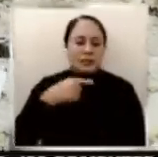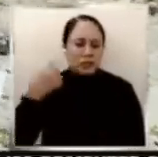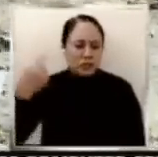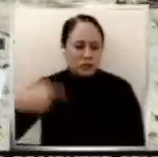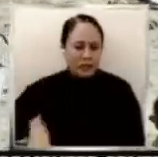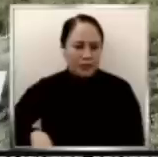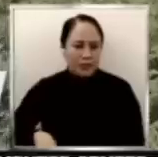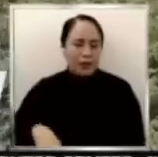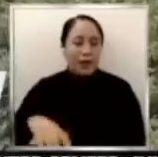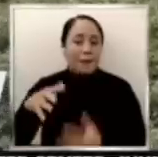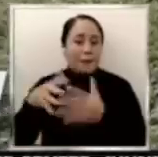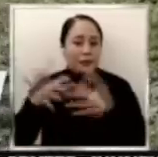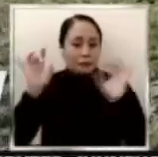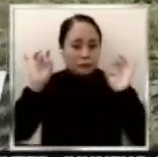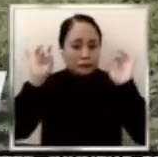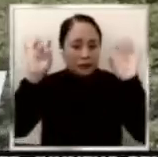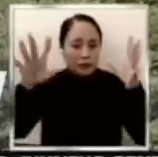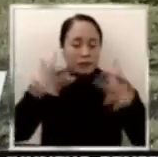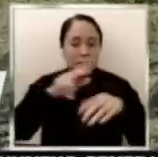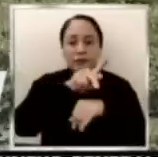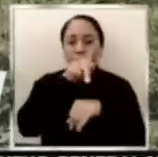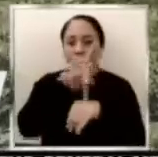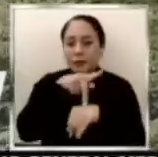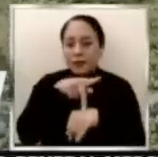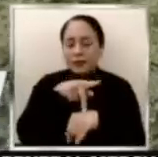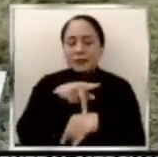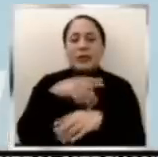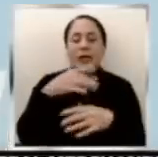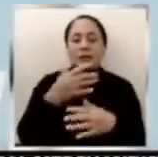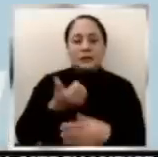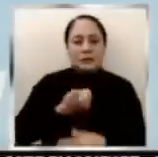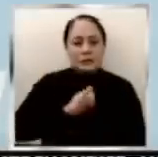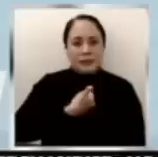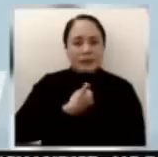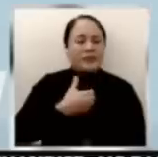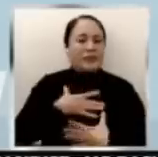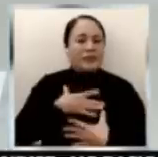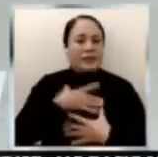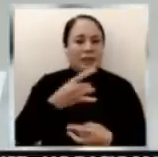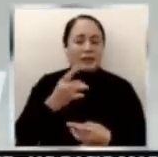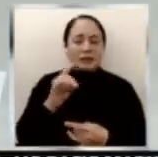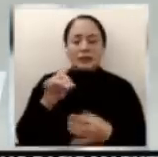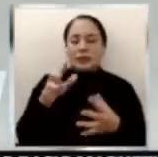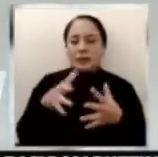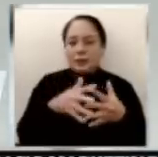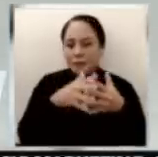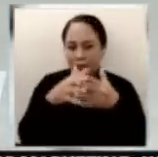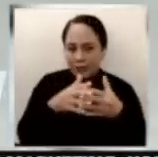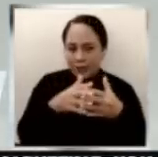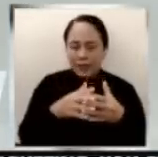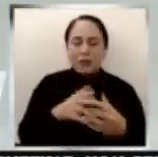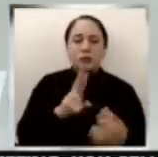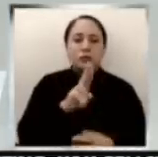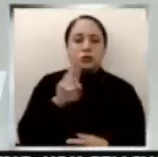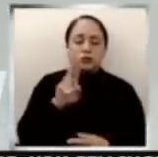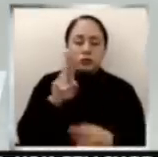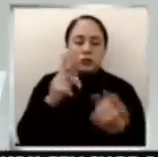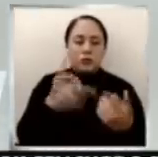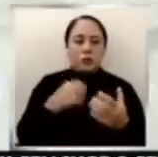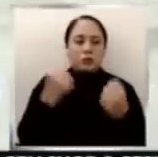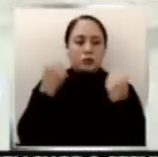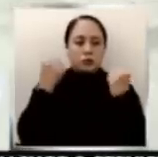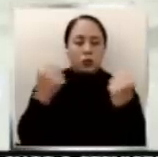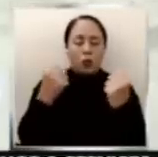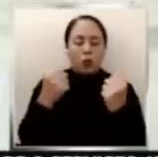ang Pilipinas at pangsariling interest lang ng Amerika ang ginagawa nilang pagpapalakas ng military presence sa